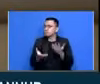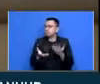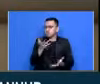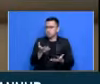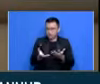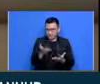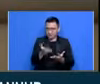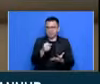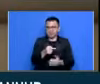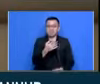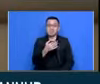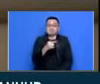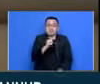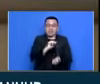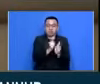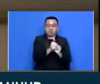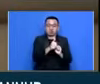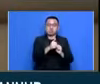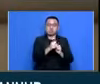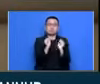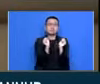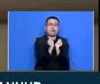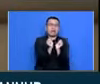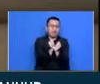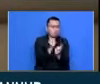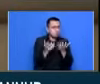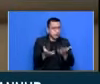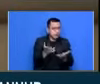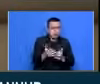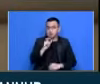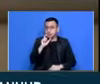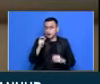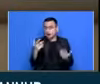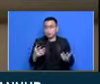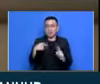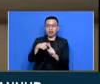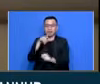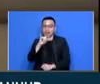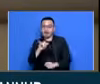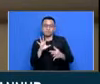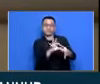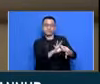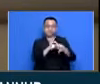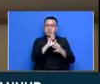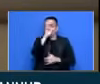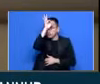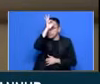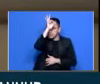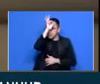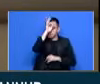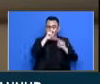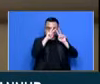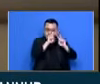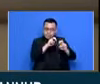dilakukannya tindak pidana dalam perkara ini dan mengusutnya lalu berkoordinasi dengan Kepolisian Negara Republik Indonesia termasuk apa yang menjadi